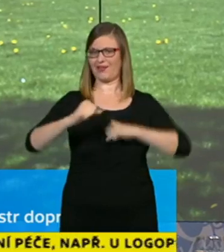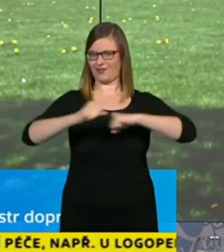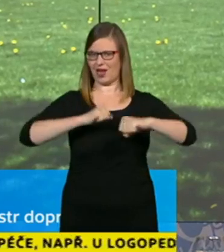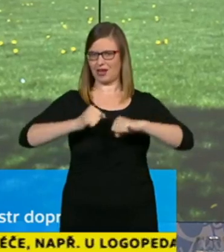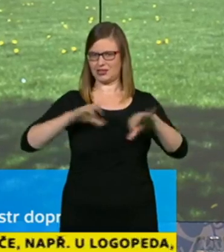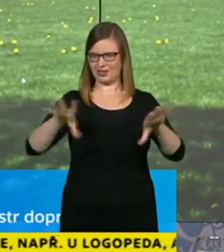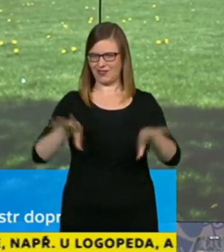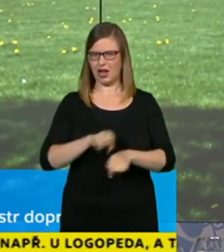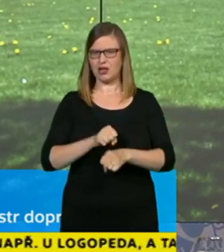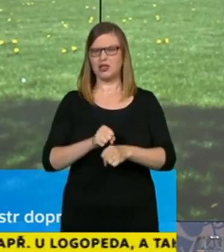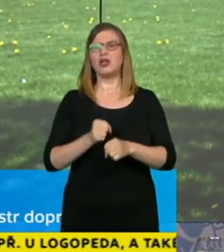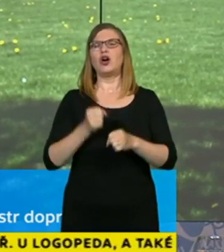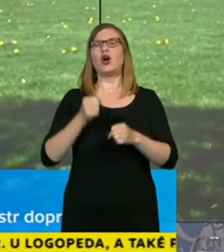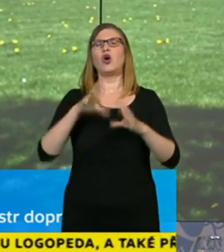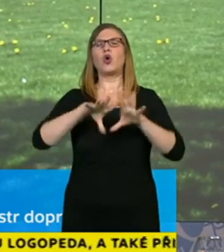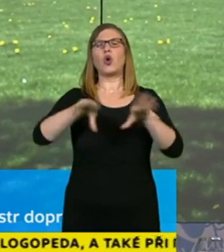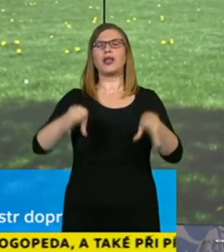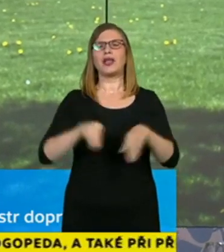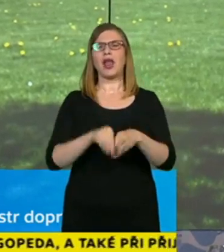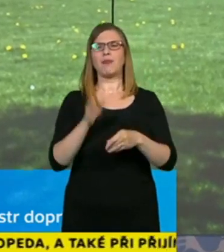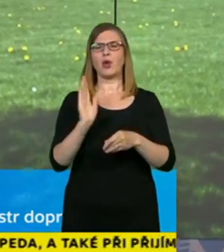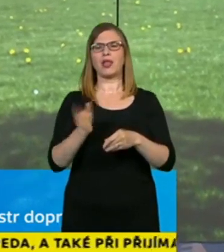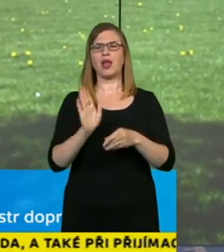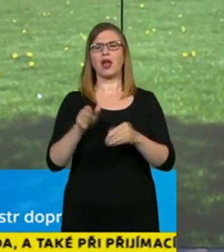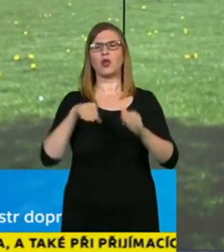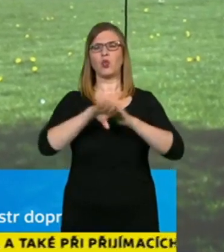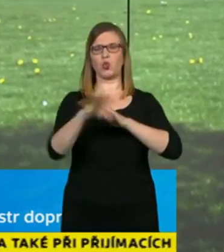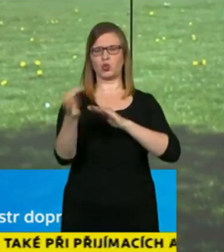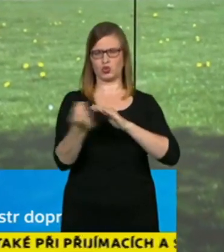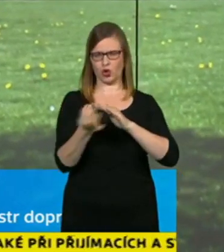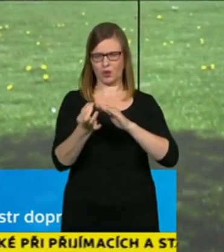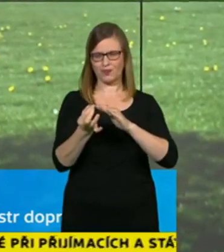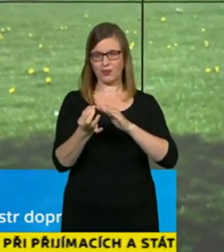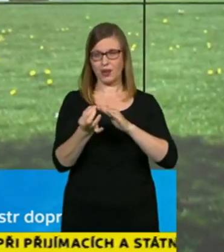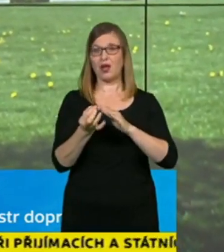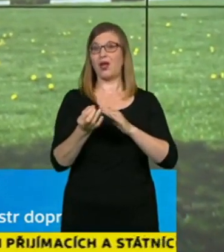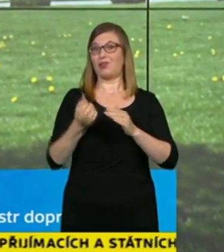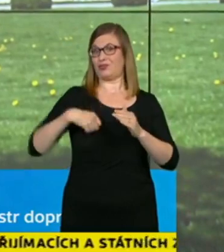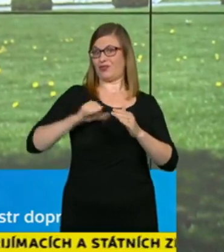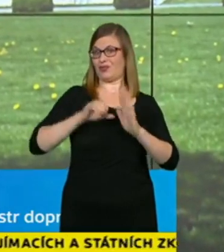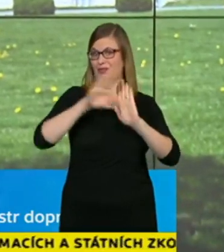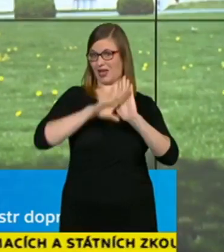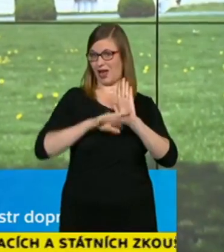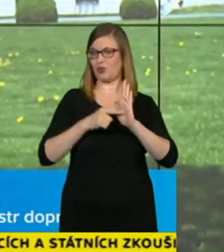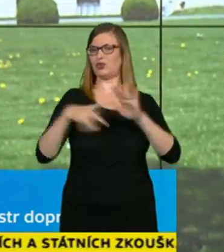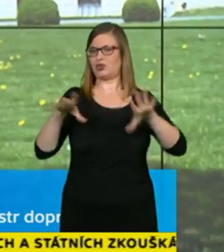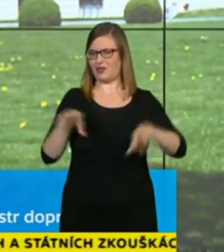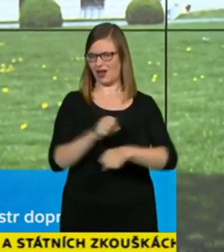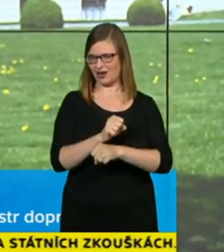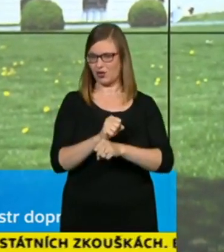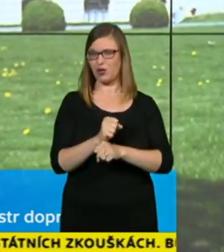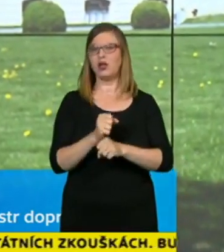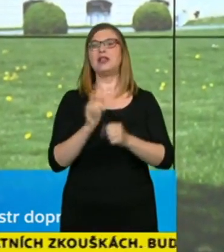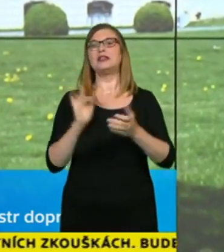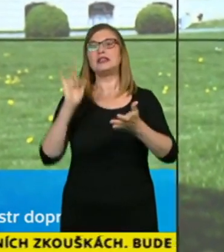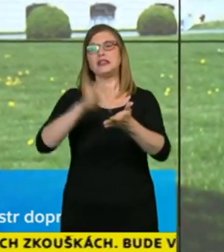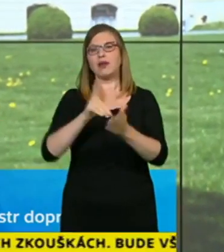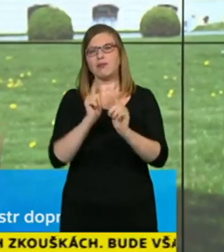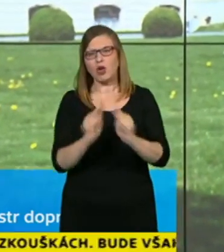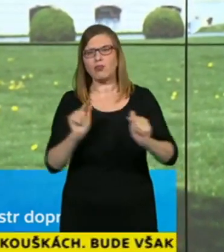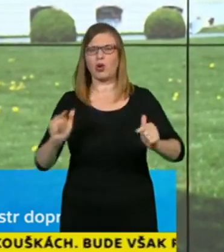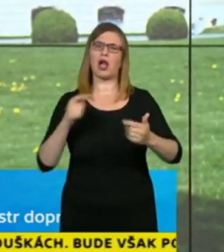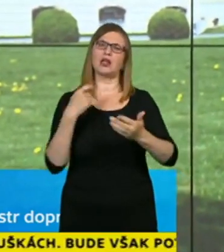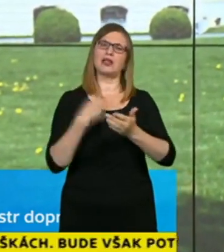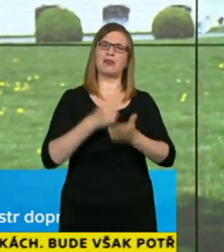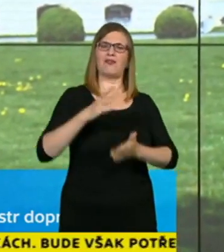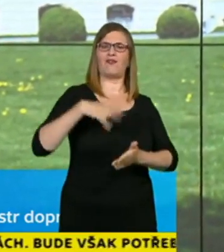tím zahájila tažení na podporu rodinných firem a rodinných živností a rodinných farem, což se začalo